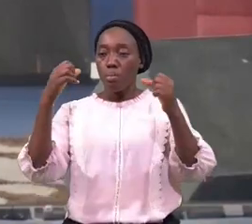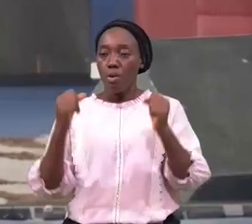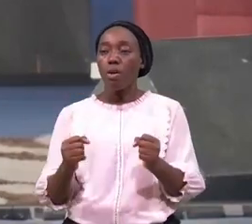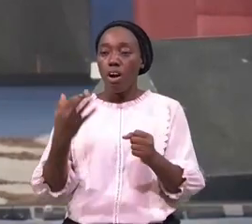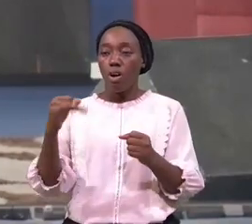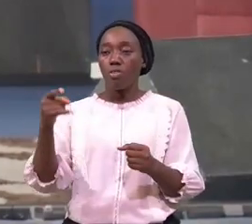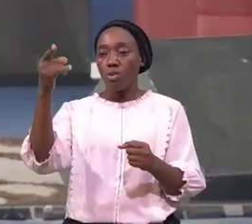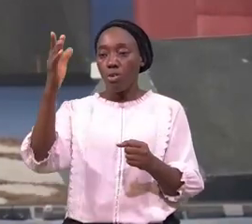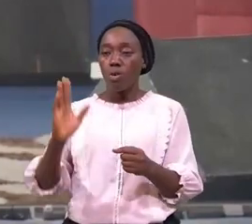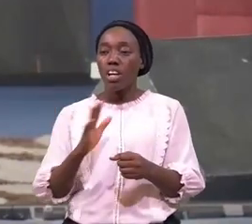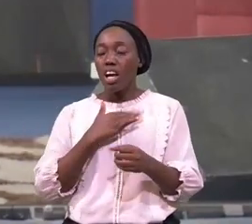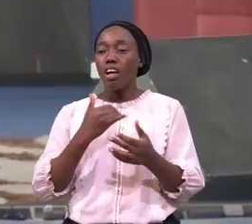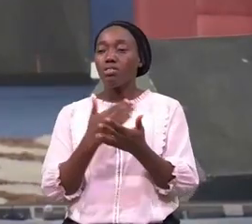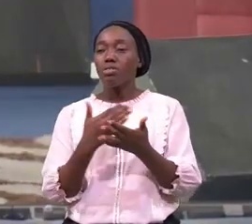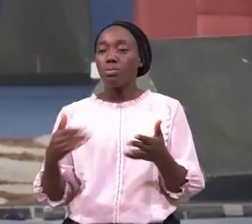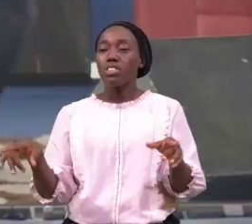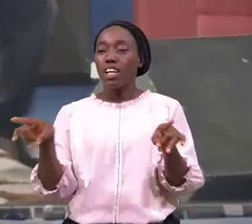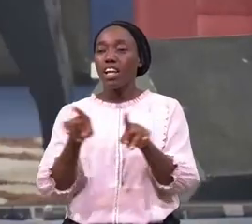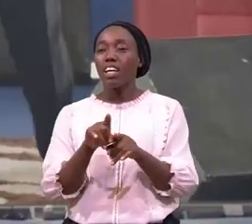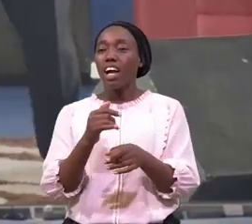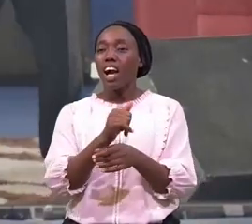French is something like a